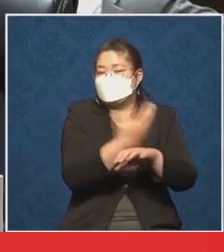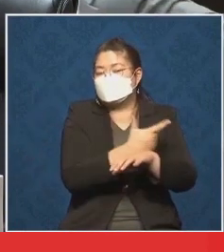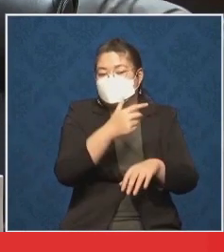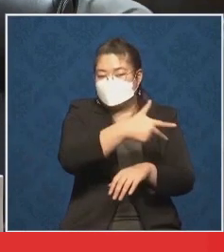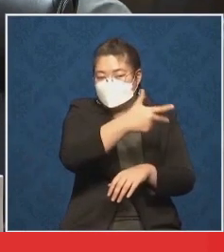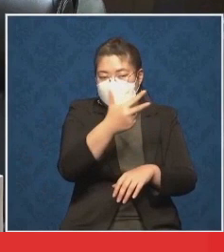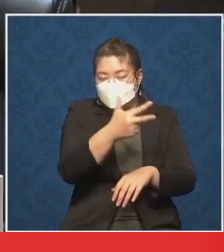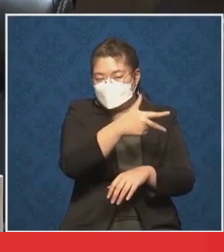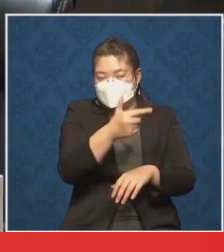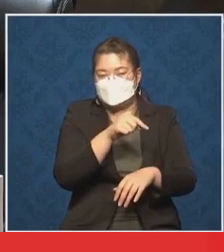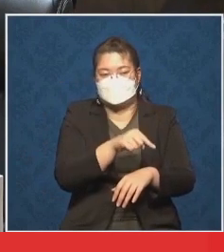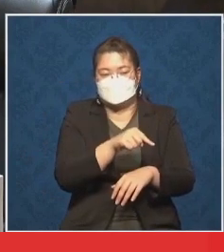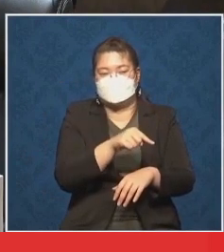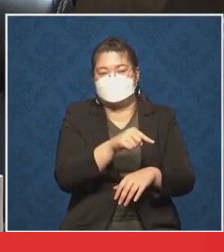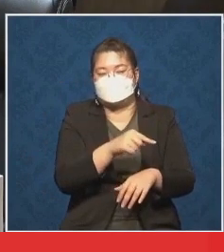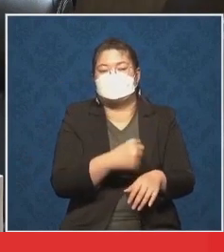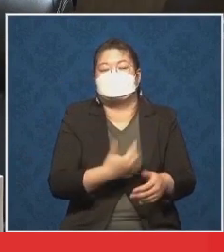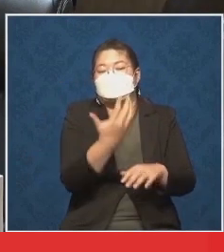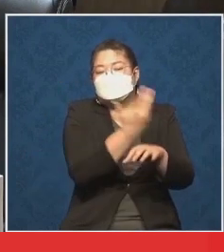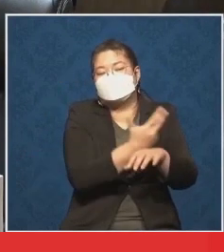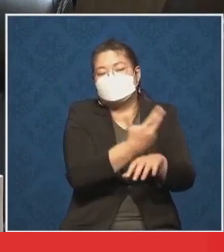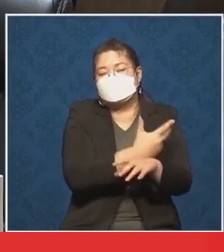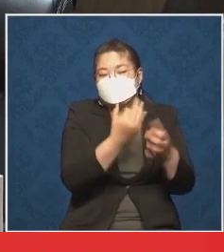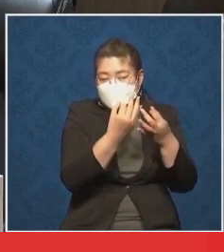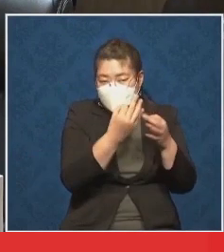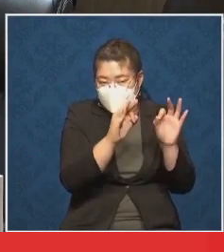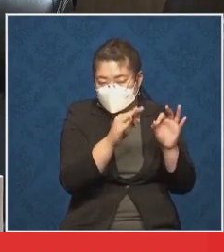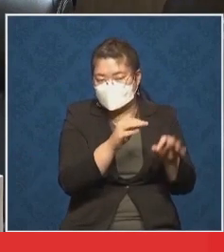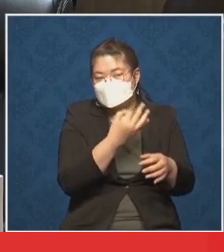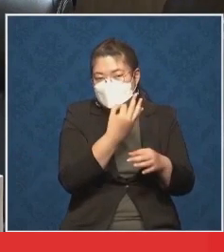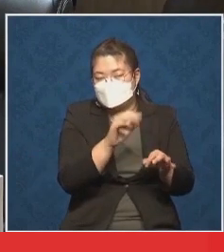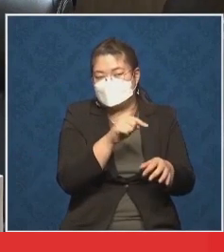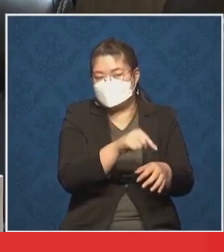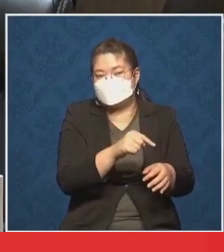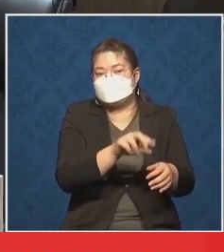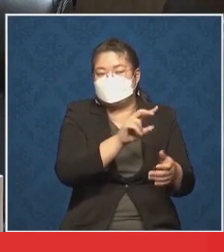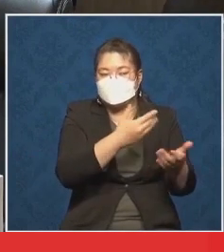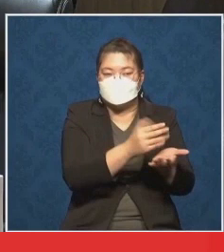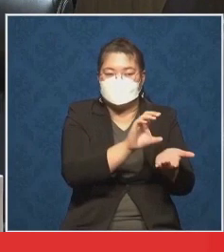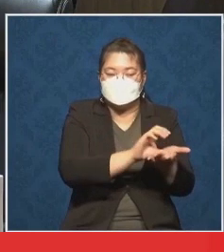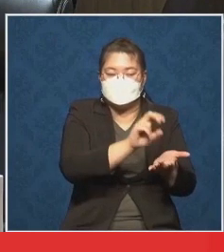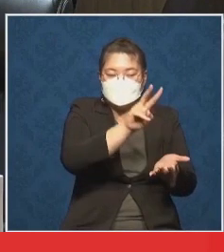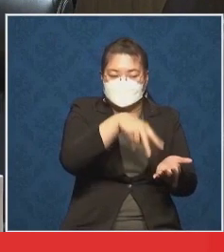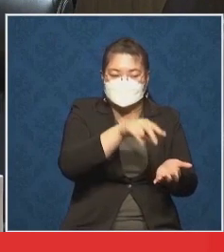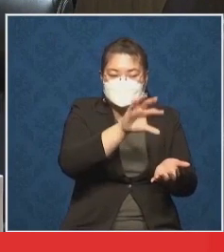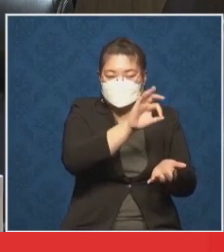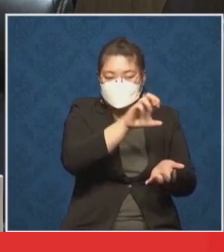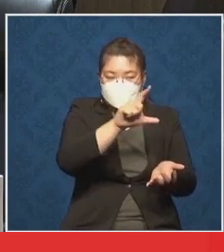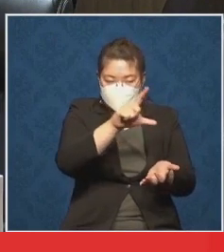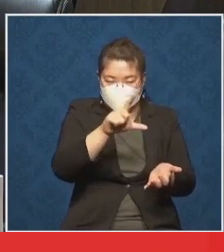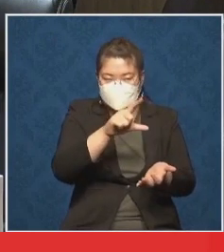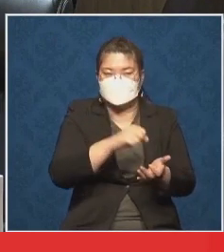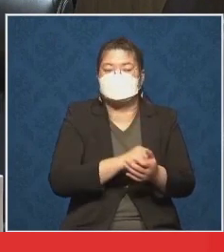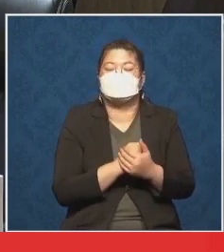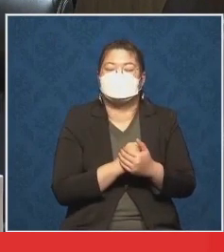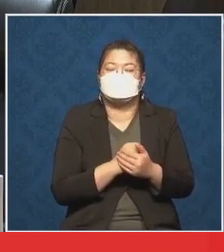ซึ่งก็เป็นทีวีเสรีเนี่ยนะครับใช้งบอยู่ 2,900 ล้านนะครับพ.ศ. 263เนี่ย